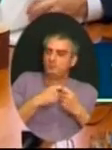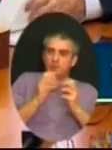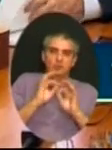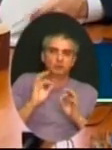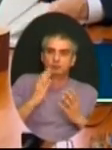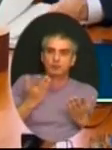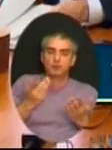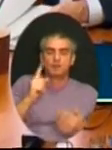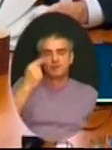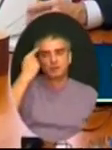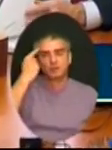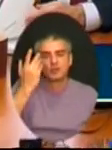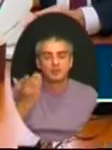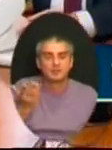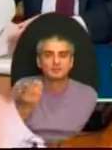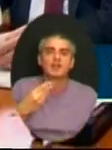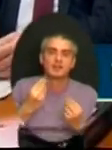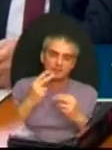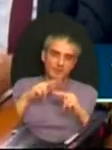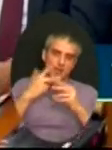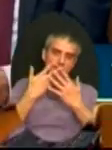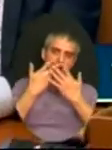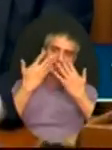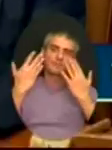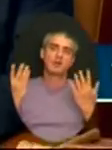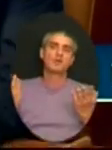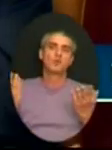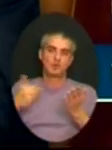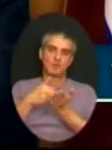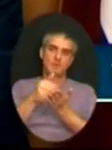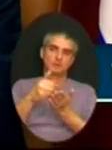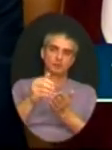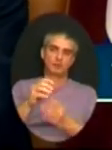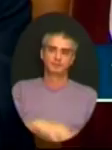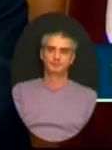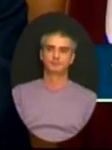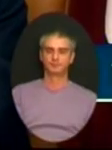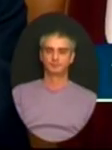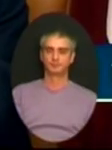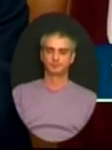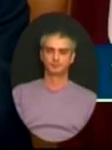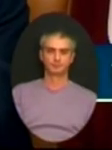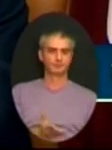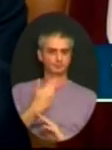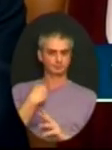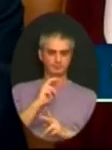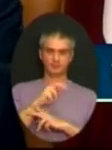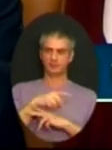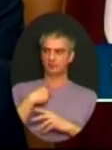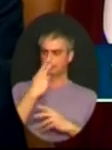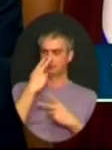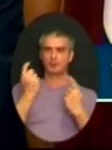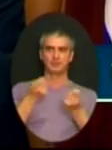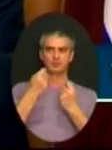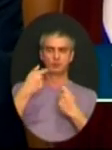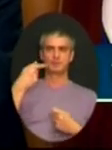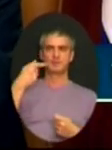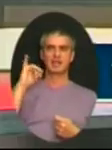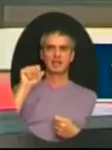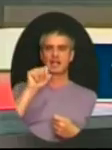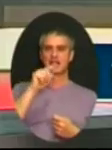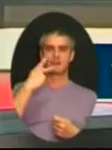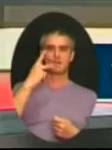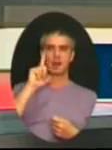הזה. אבל את יודעת, הדברים התבררו, אני מניחה, בהמשך החקירה. כן, לפני שנכנסתי לאולפן, ראיתי פרסום של גיא פלג על